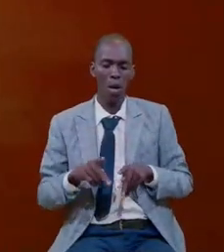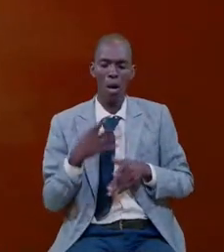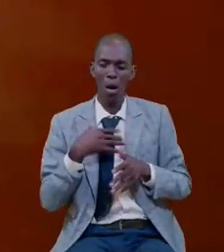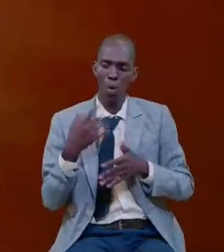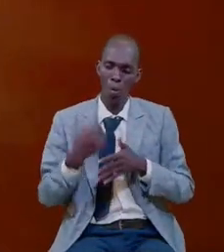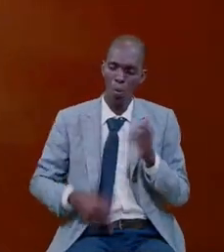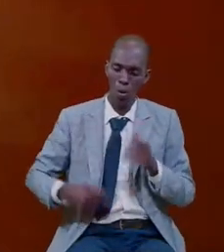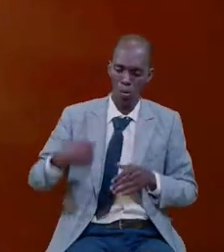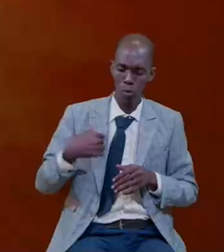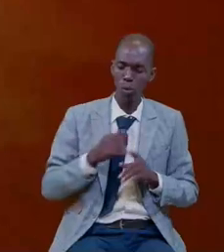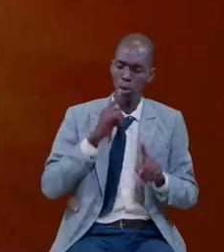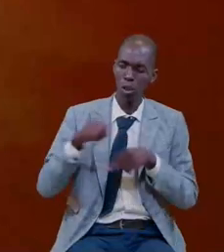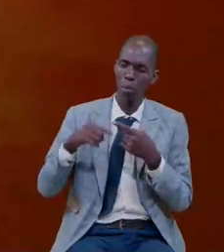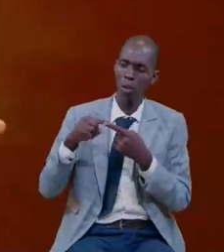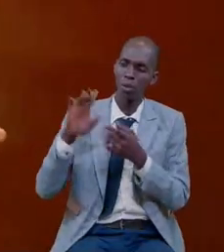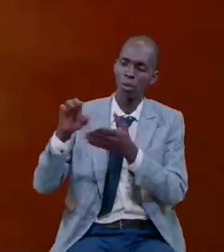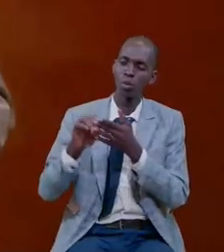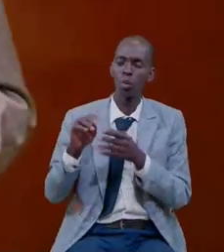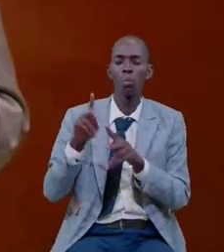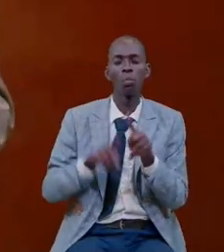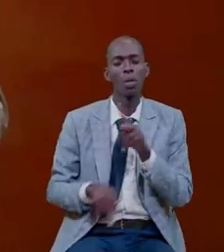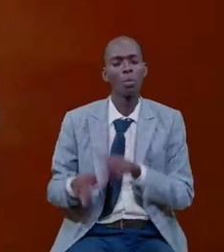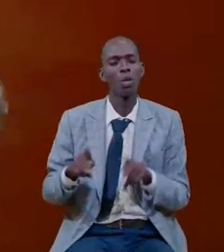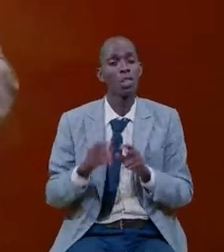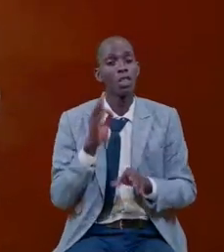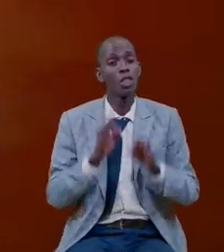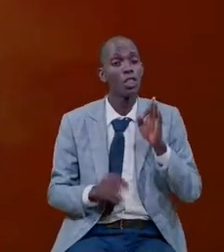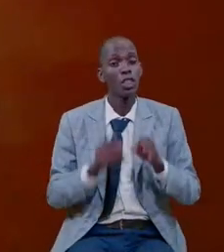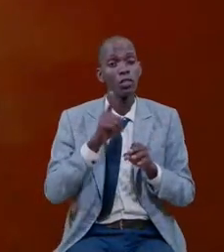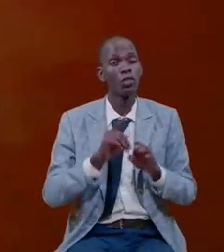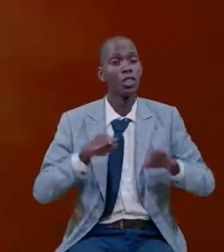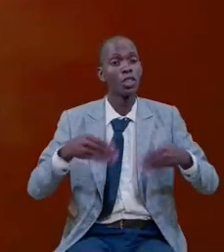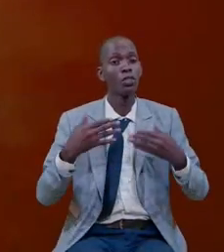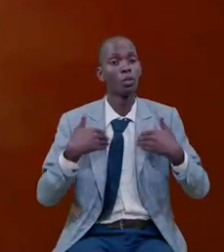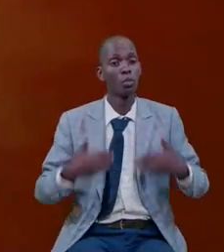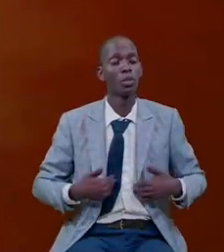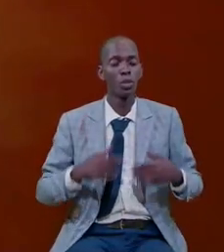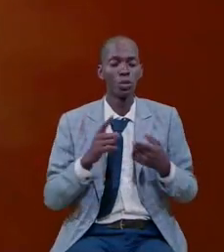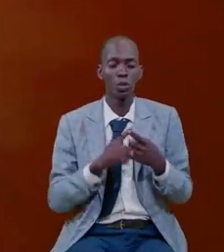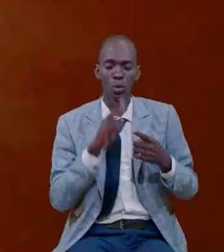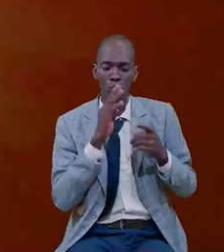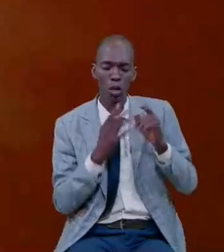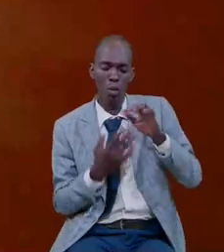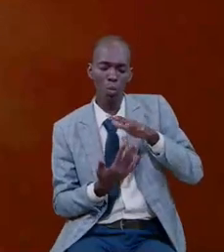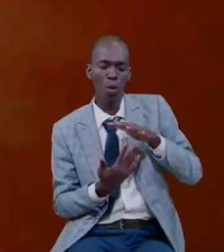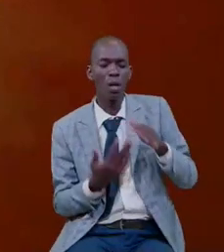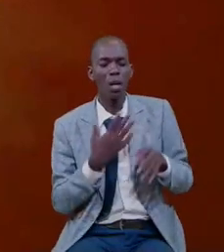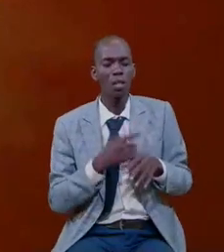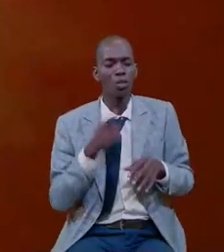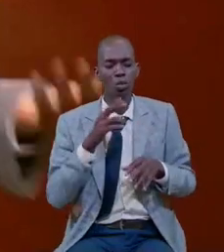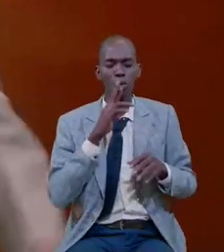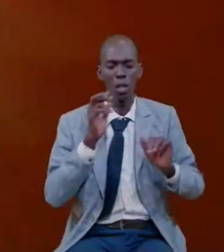dit de ces gens. Si vous donnez à être brûlé et vous êtes prêt à défendre